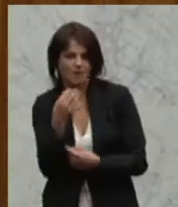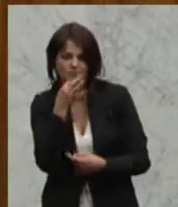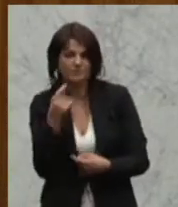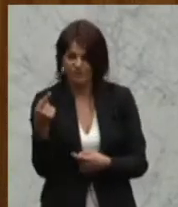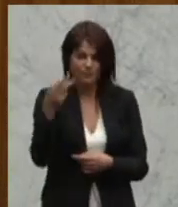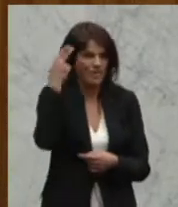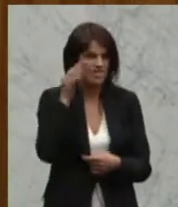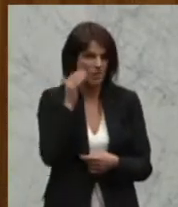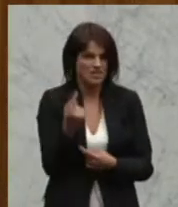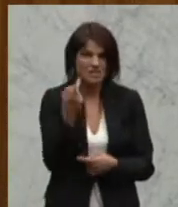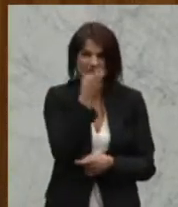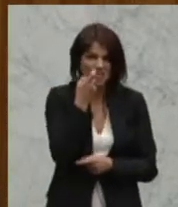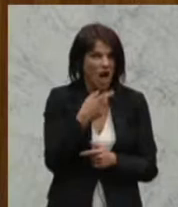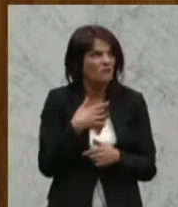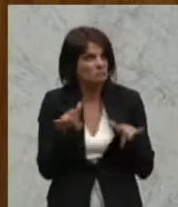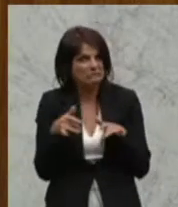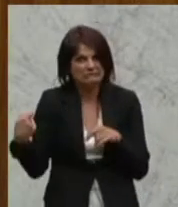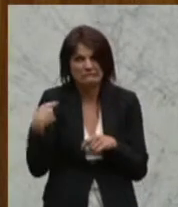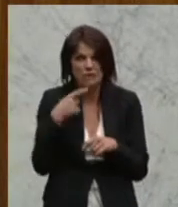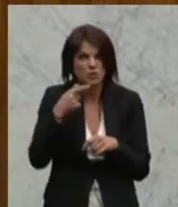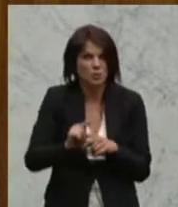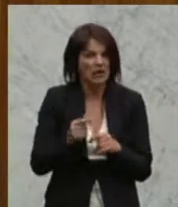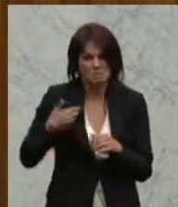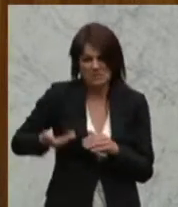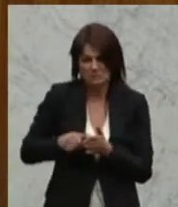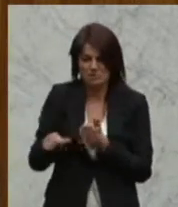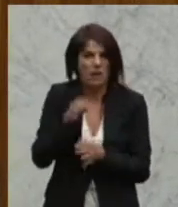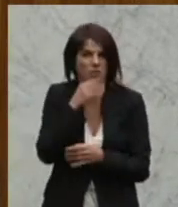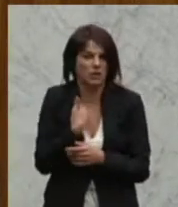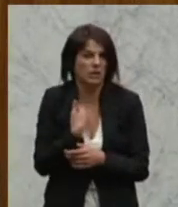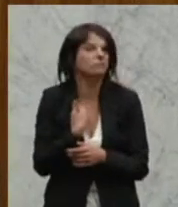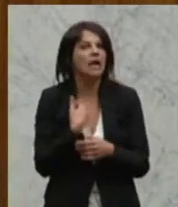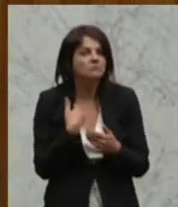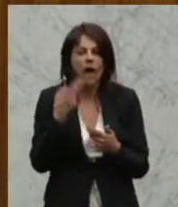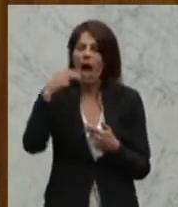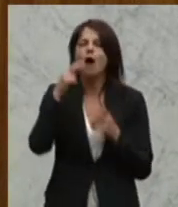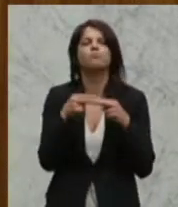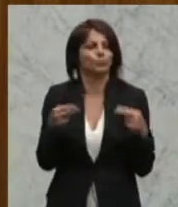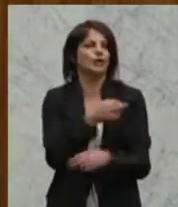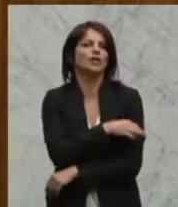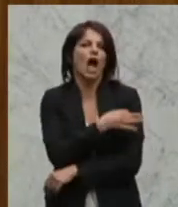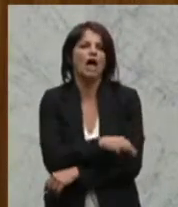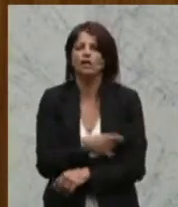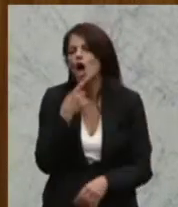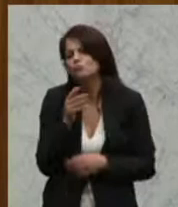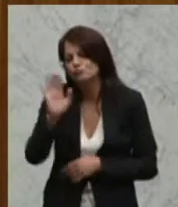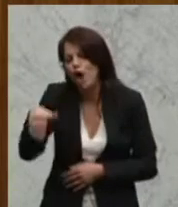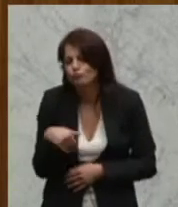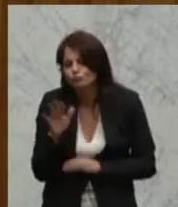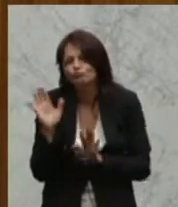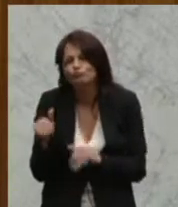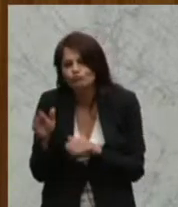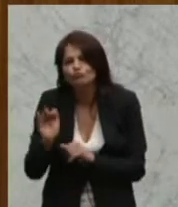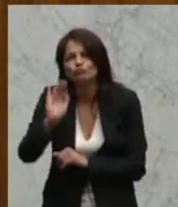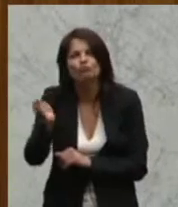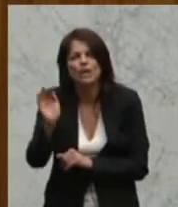Sorgen macht, dass die Pension zu gering ist und dass sie die Miete nicht zahlen kann, da hat sie der Herr Bundeskanzler einfach vertröstet und hat gesagt,